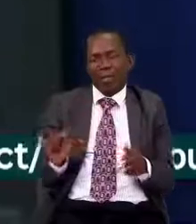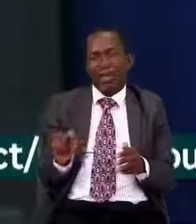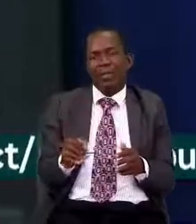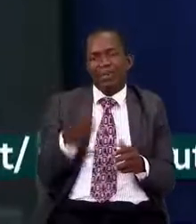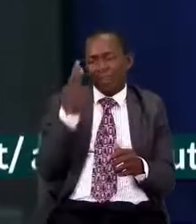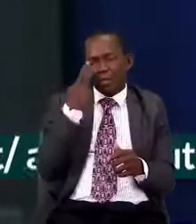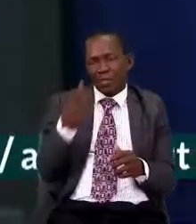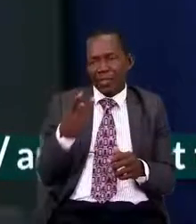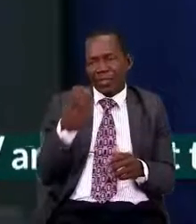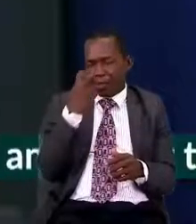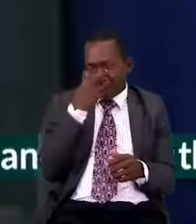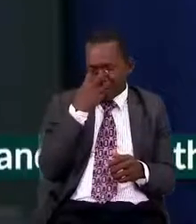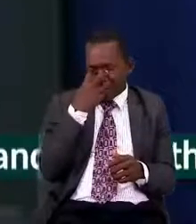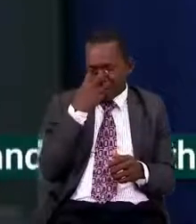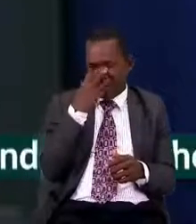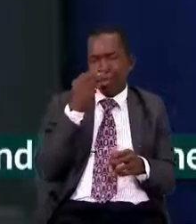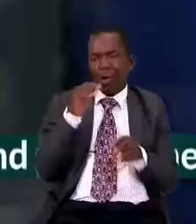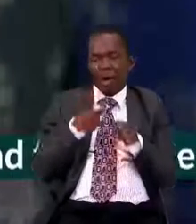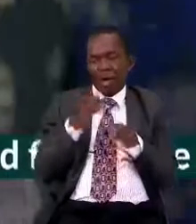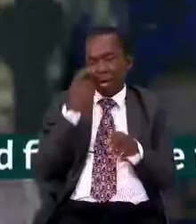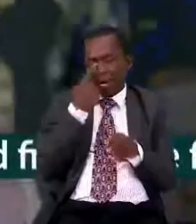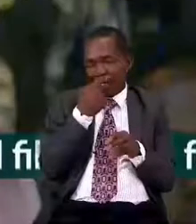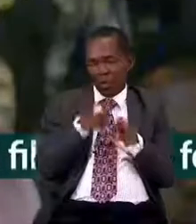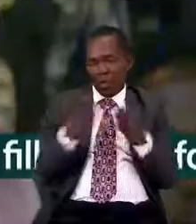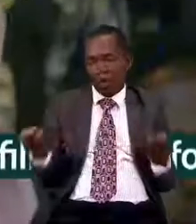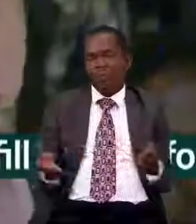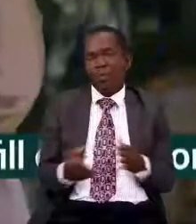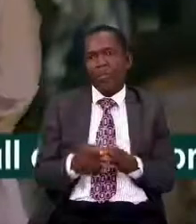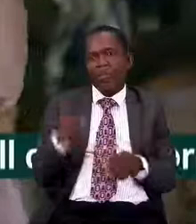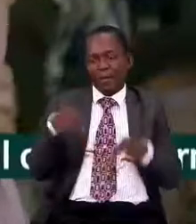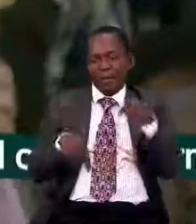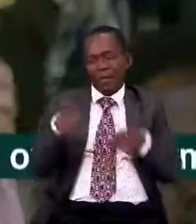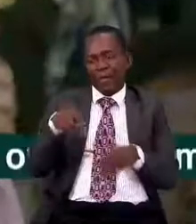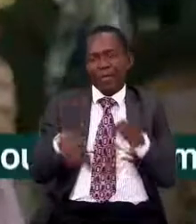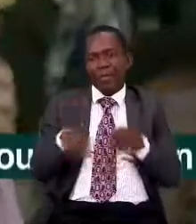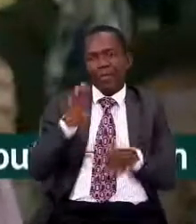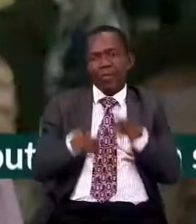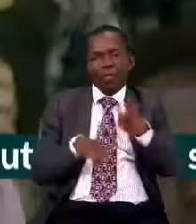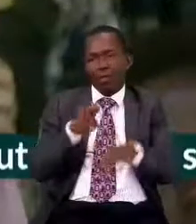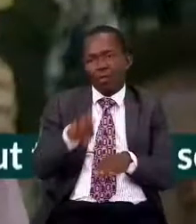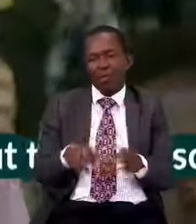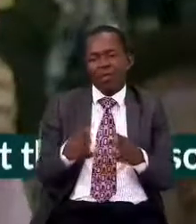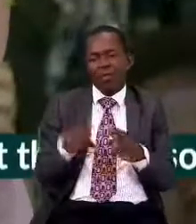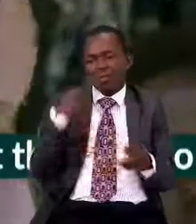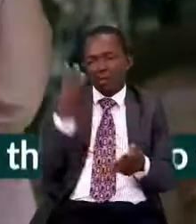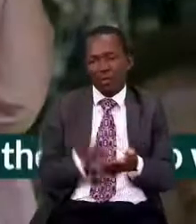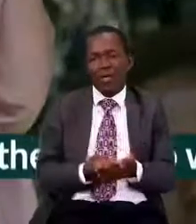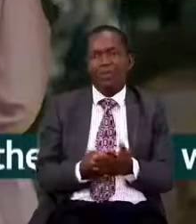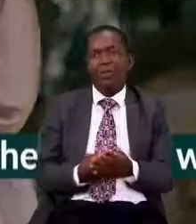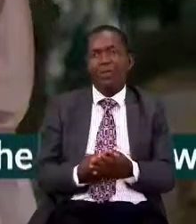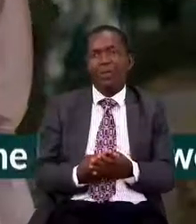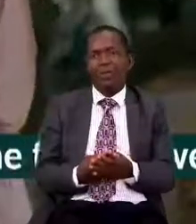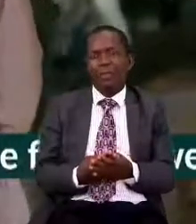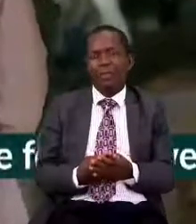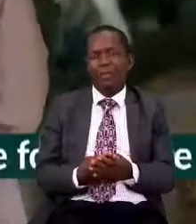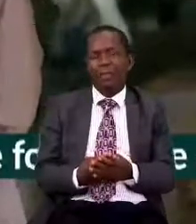paralytiques marcher. Si vous avez amené un aveugle, l'aveugle va rentrer chez lui,